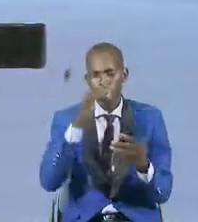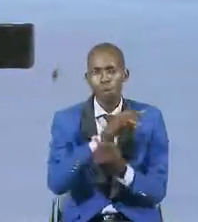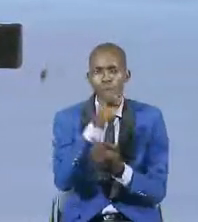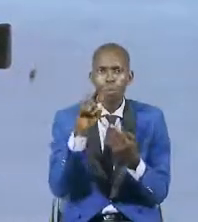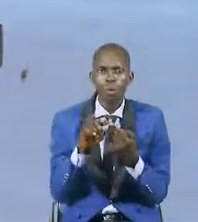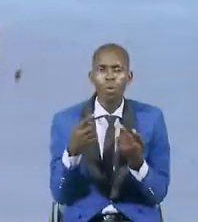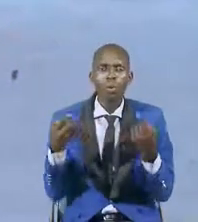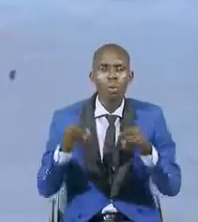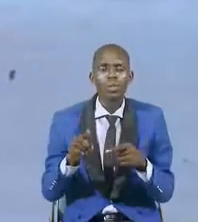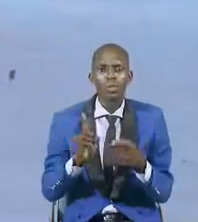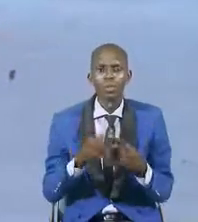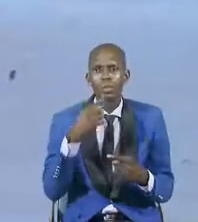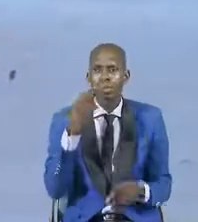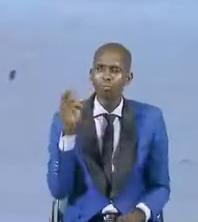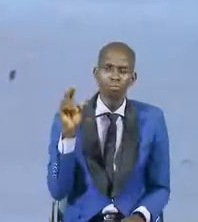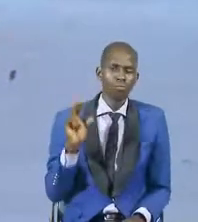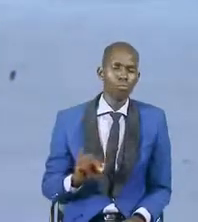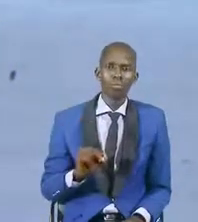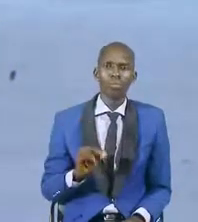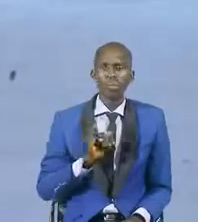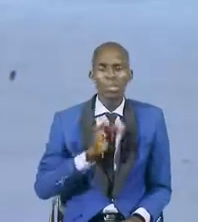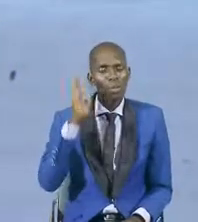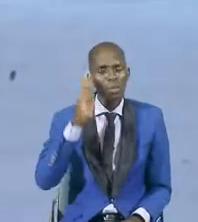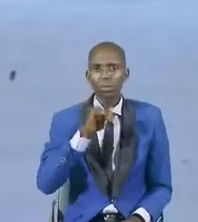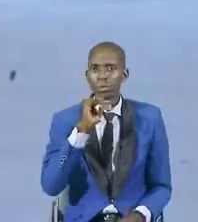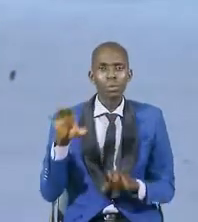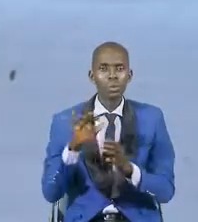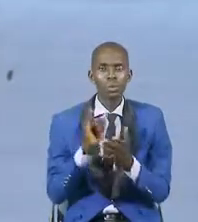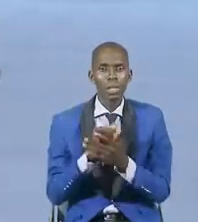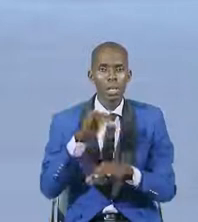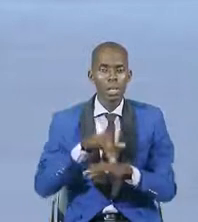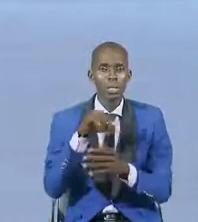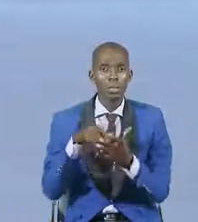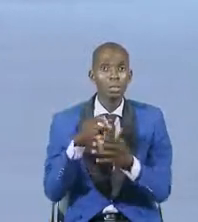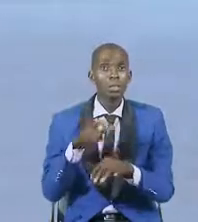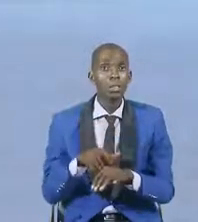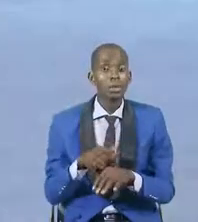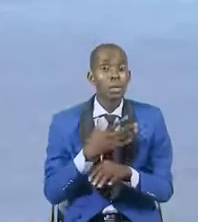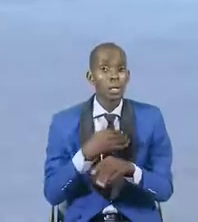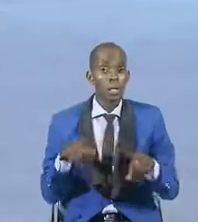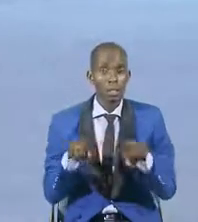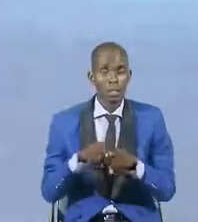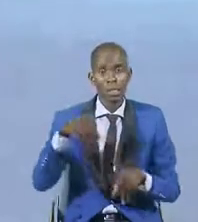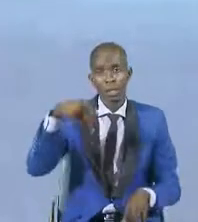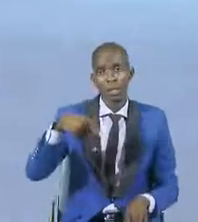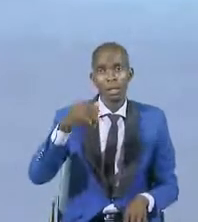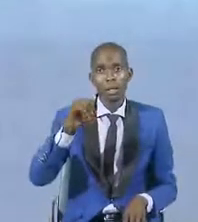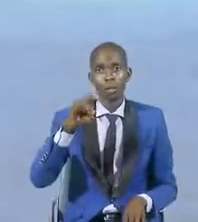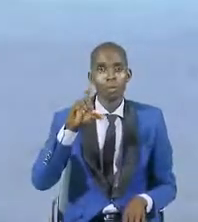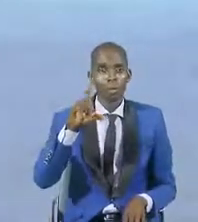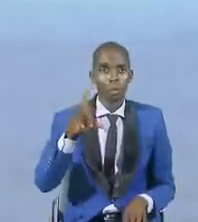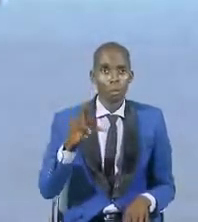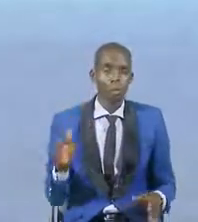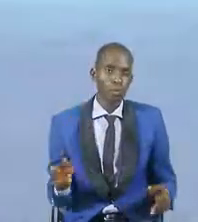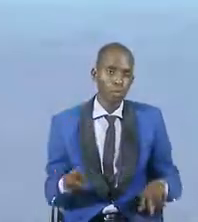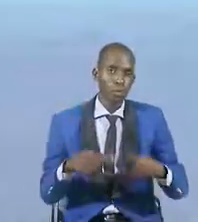attendre, ne sait pas où il faut dire non, je ne vais pas faire ceci en ce temps-ci. Et comme Paul